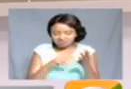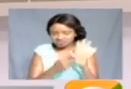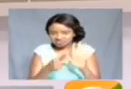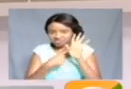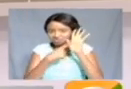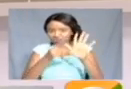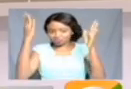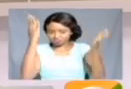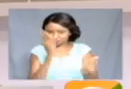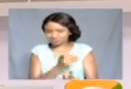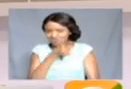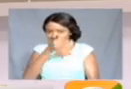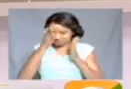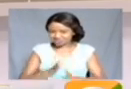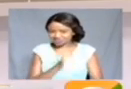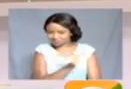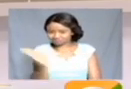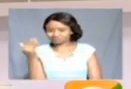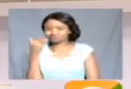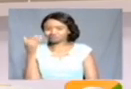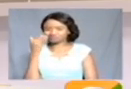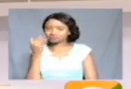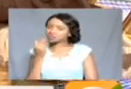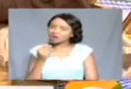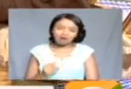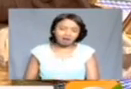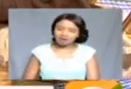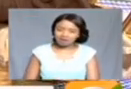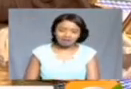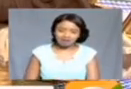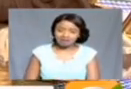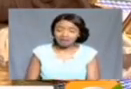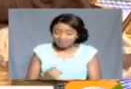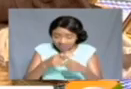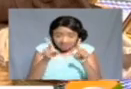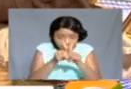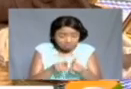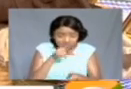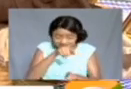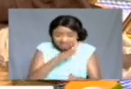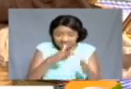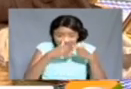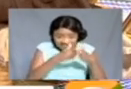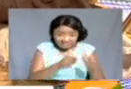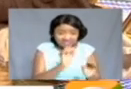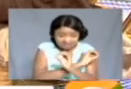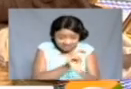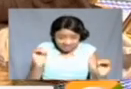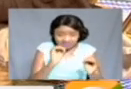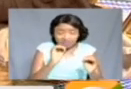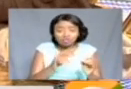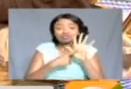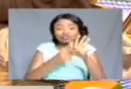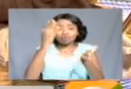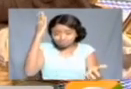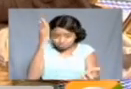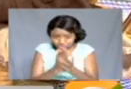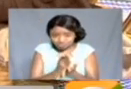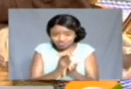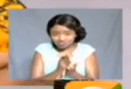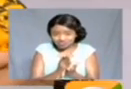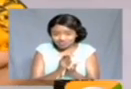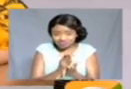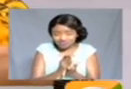kwamba mwenzako anakwenda naweza kwenda nje. Lakini hilo pia lachangia mtu kujua kwamba mwenzako anakwenda nje. Maanake kila mtu